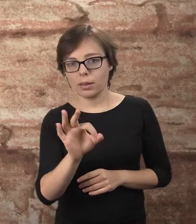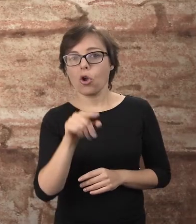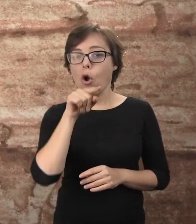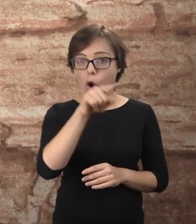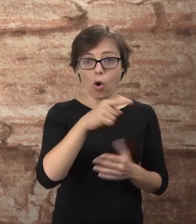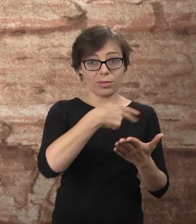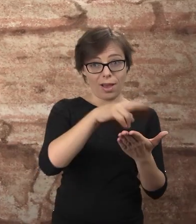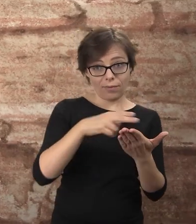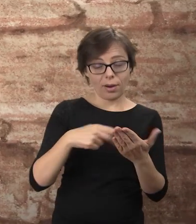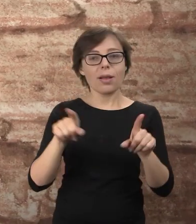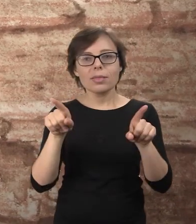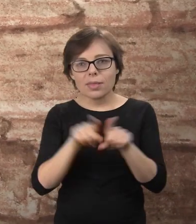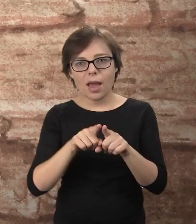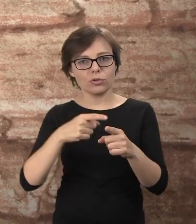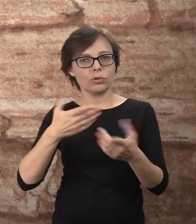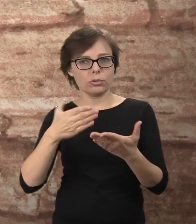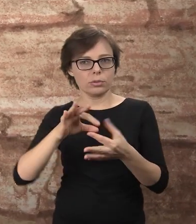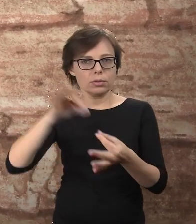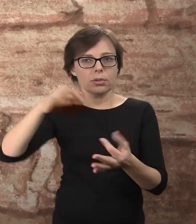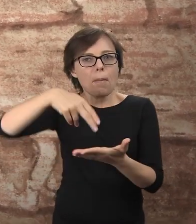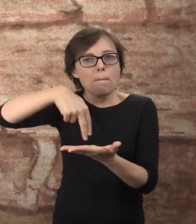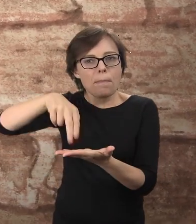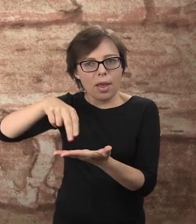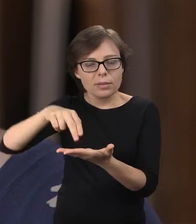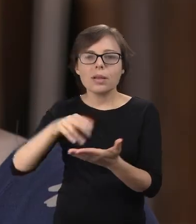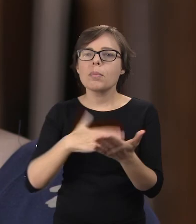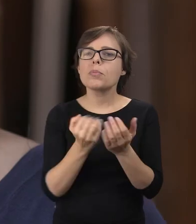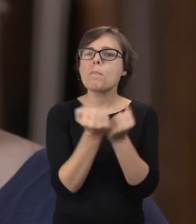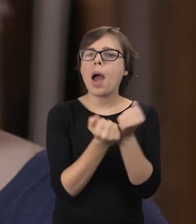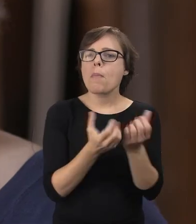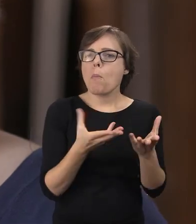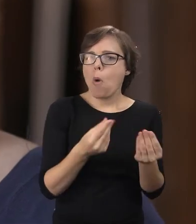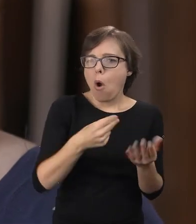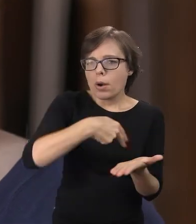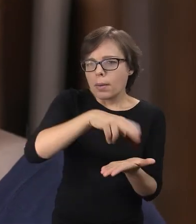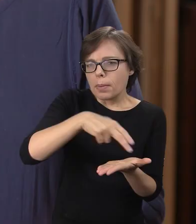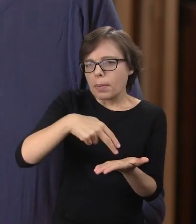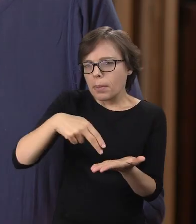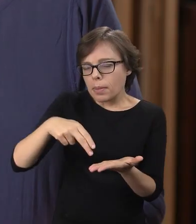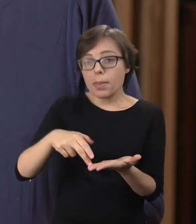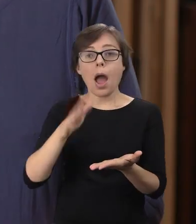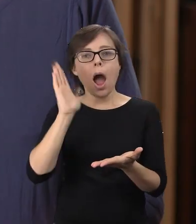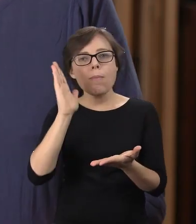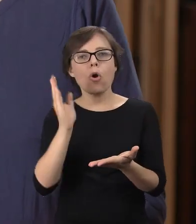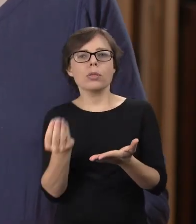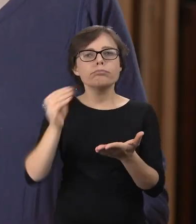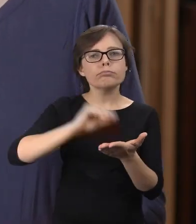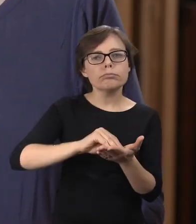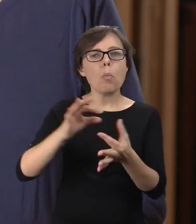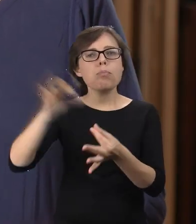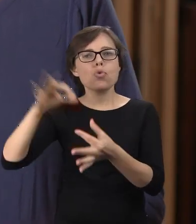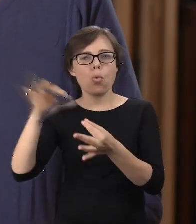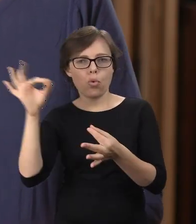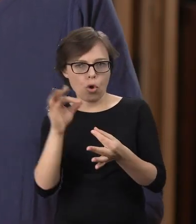i akwarelą, i pędzlem, farbą kładzioną pędzlem, często na lekko zwilżonym papierze, i potem rysowali te wszystkie